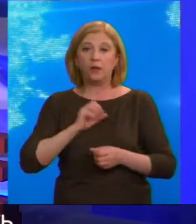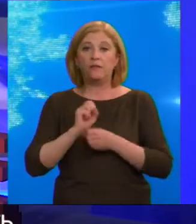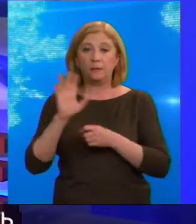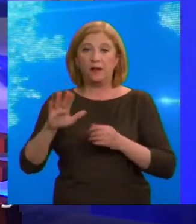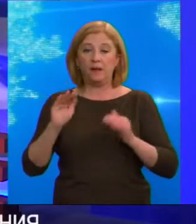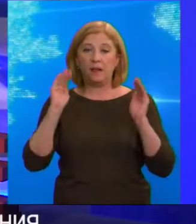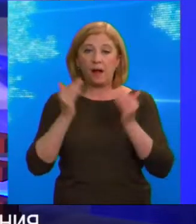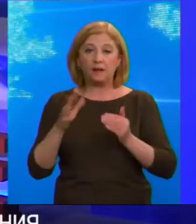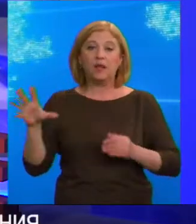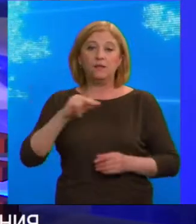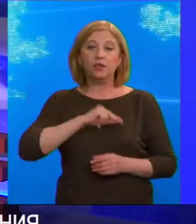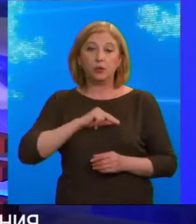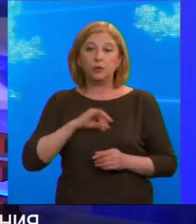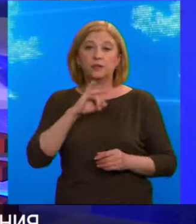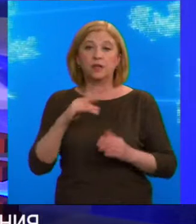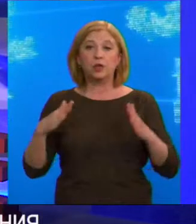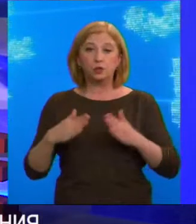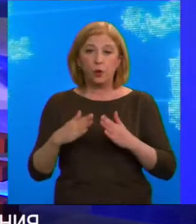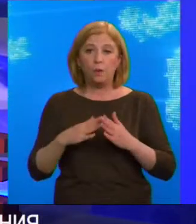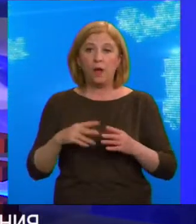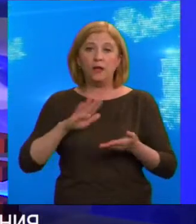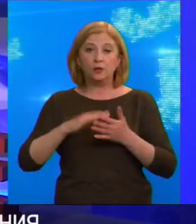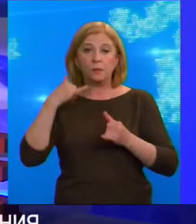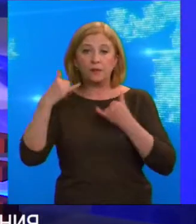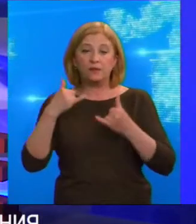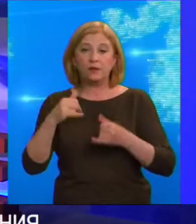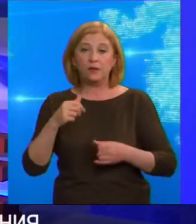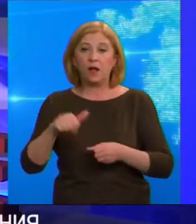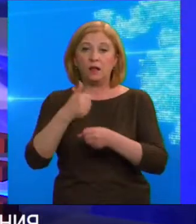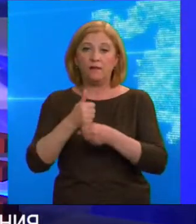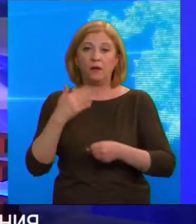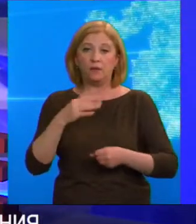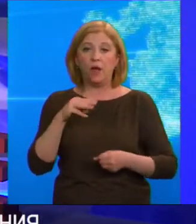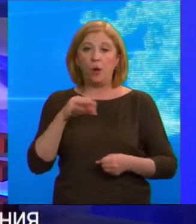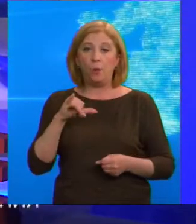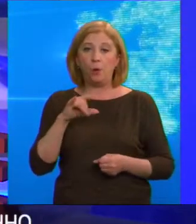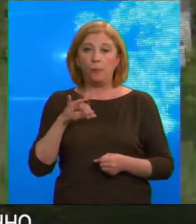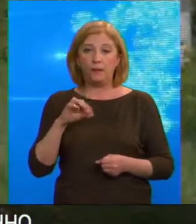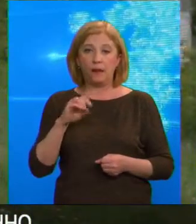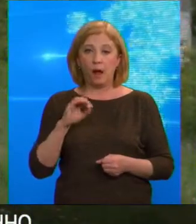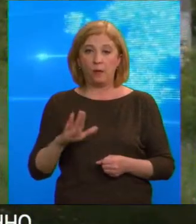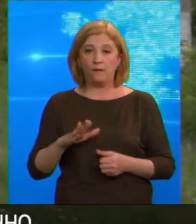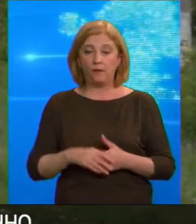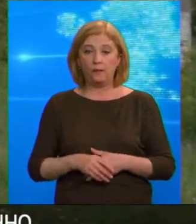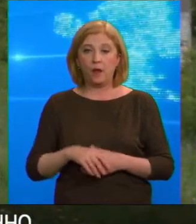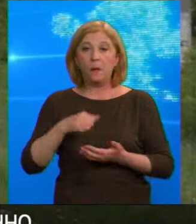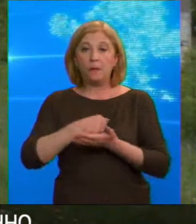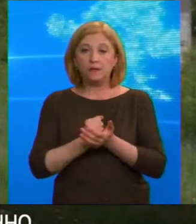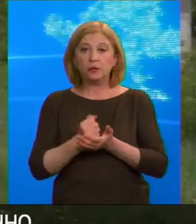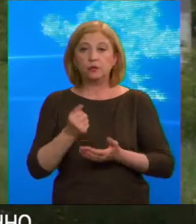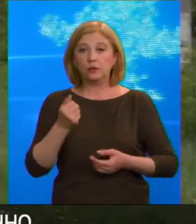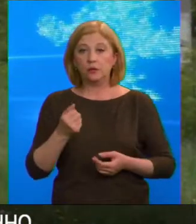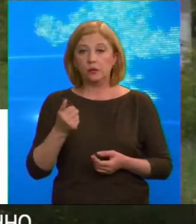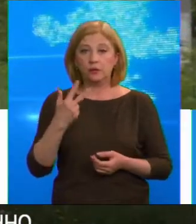карантин. Все они трудятся из дома. Ситуацию по телефону прокомментировал глава Троицкого района Тимур Мухамедьяров. Подтвержденные три.